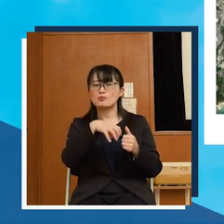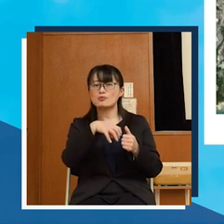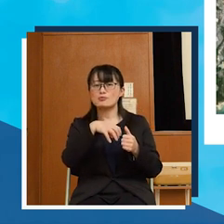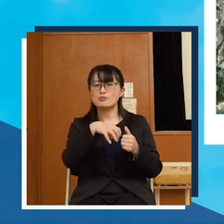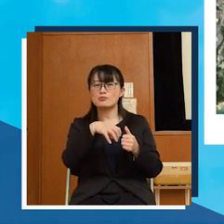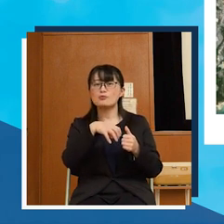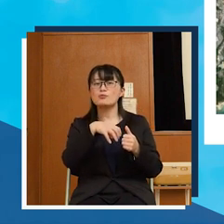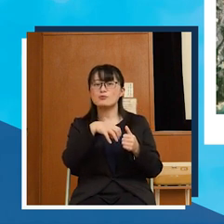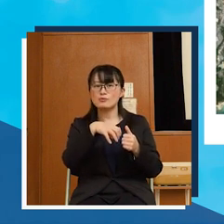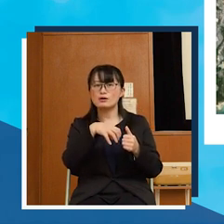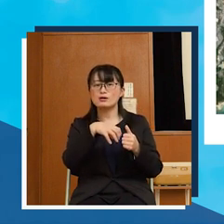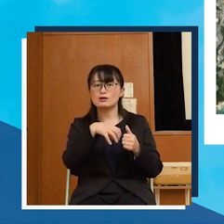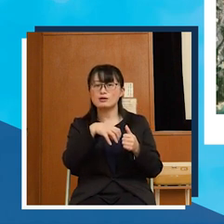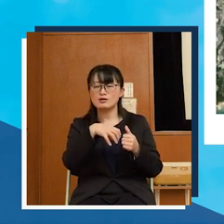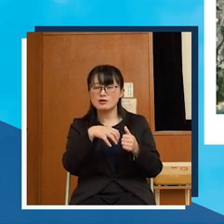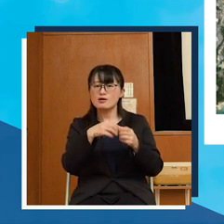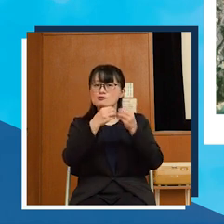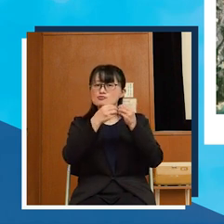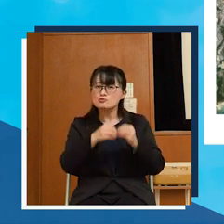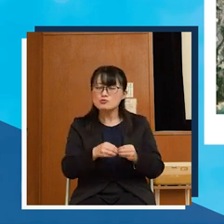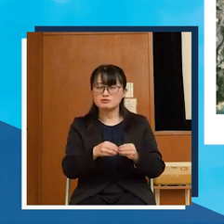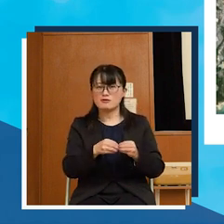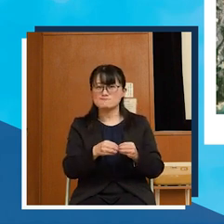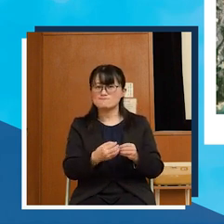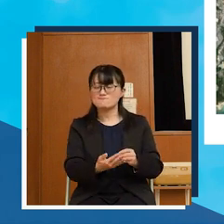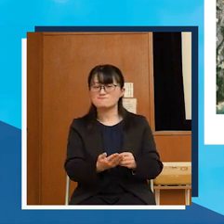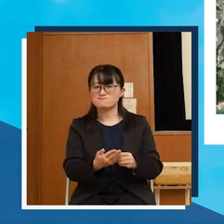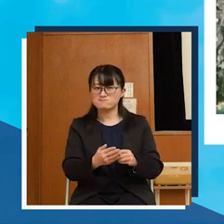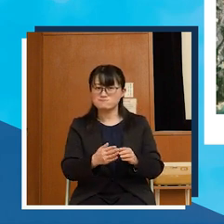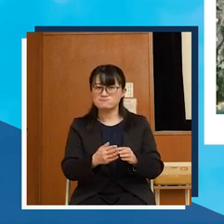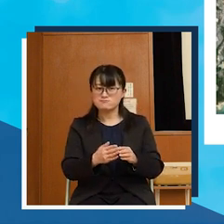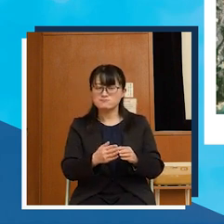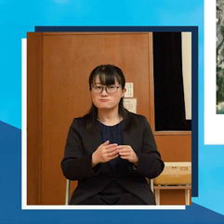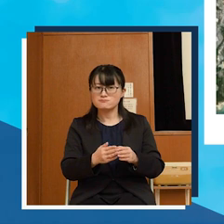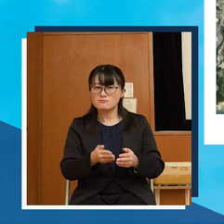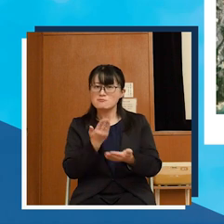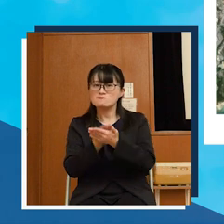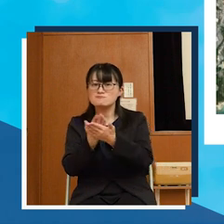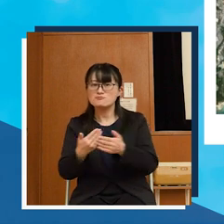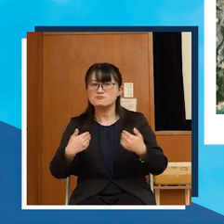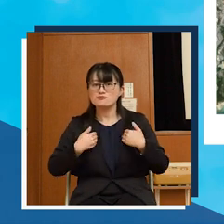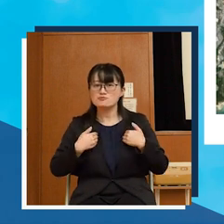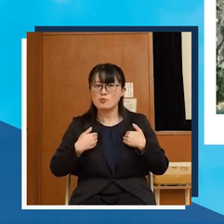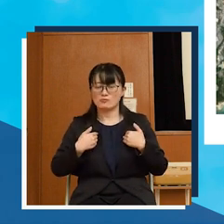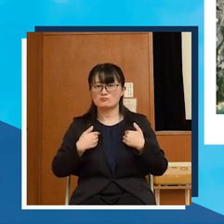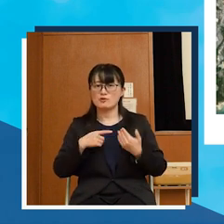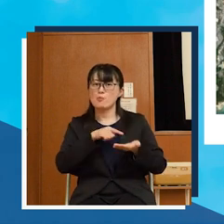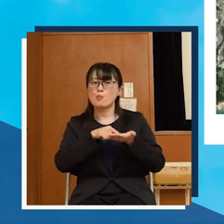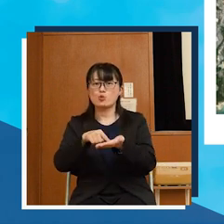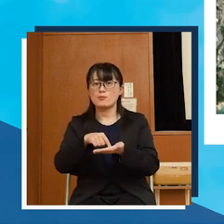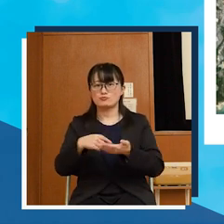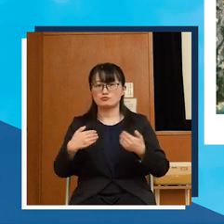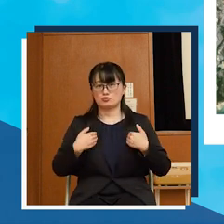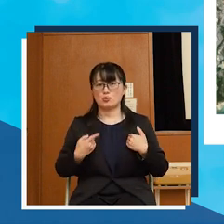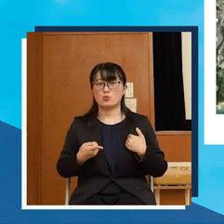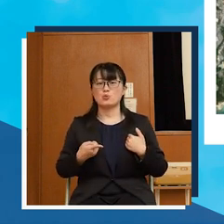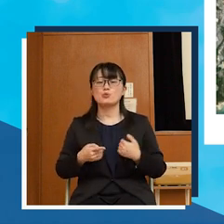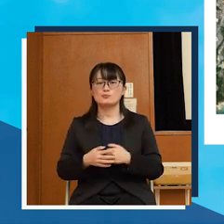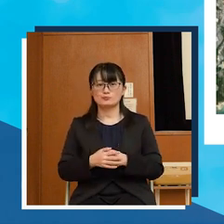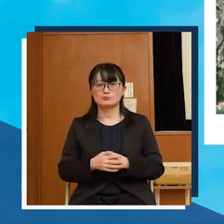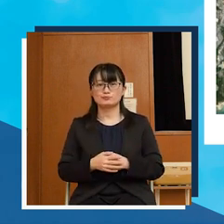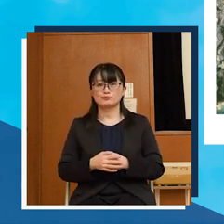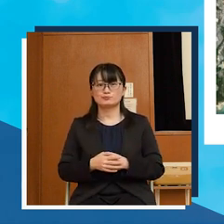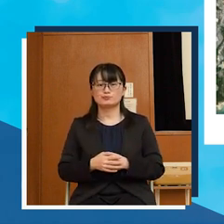てその詳細を求めるべきであり沖縄県のそのような要求について司法は明確にその